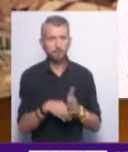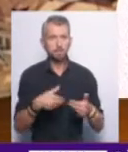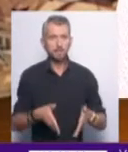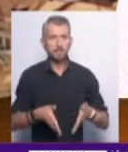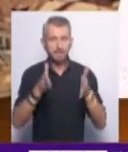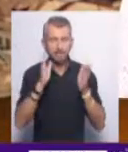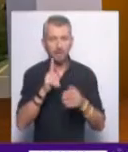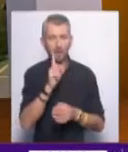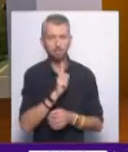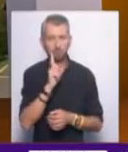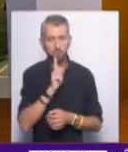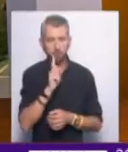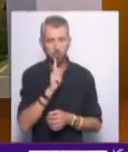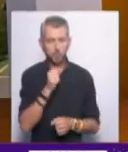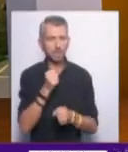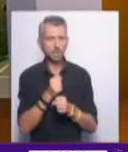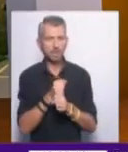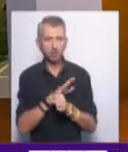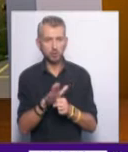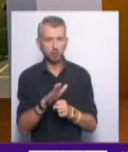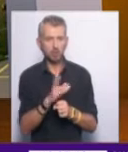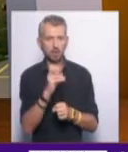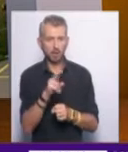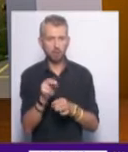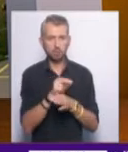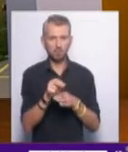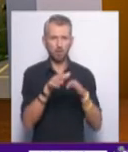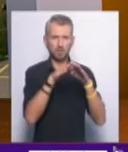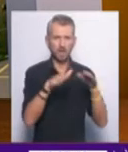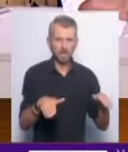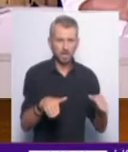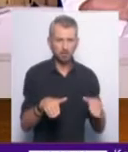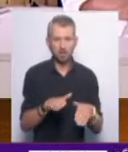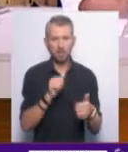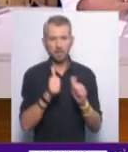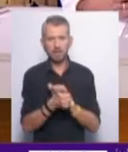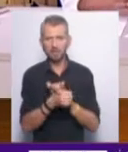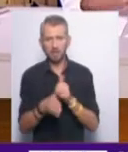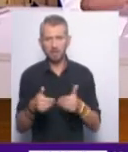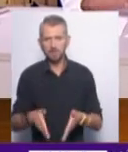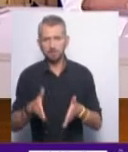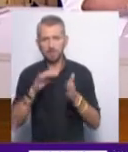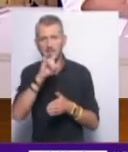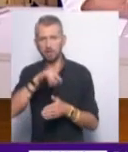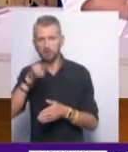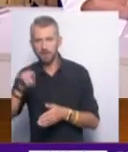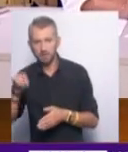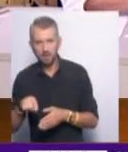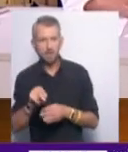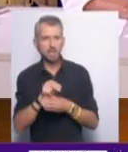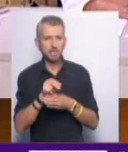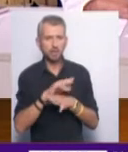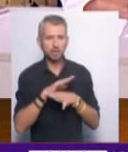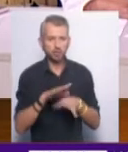поки не зроблені капітальні ремонти дахів, не замінені в під'їздах вікна, не